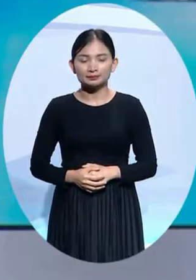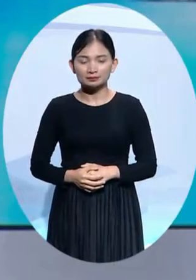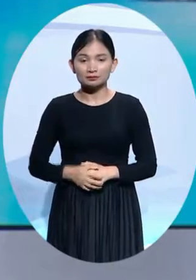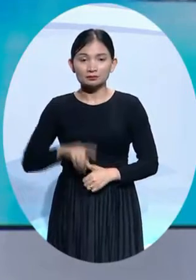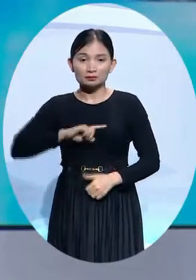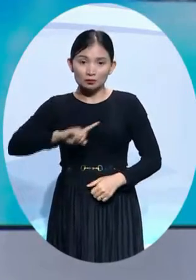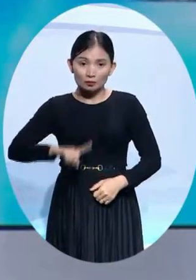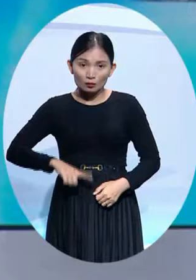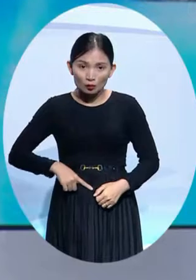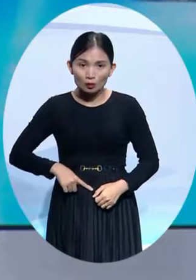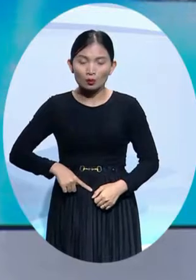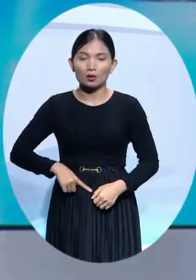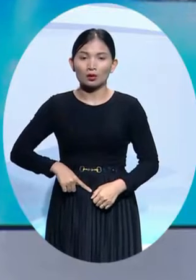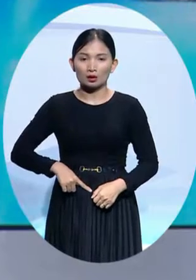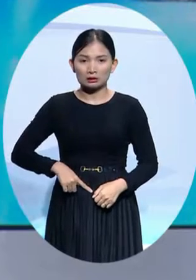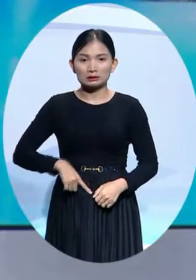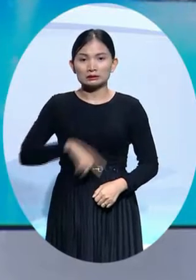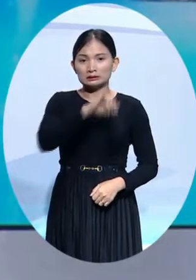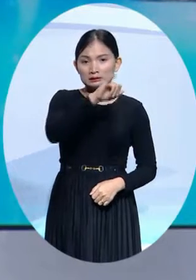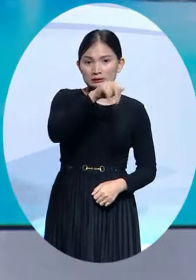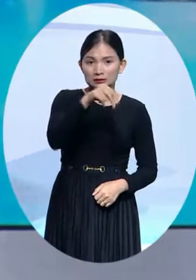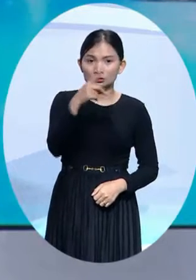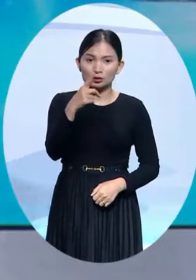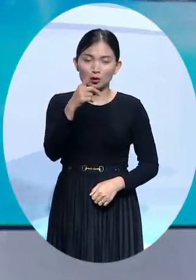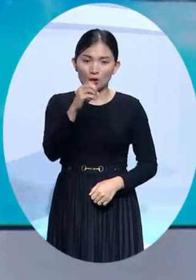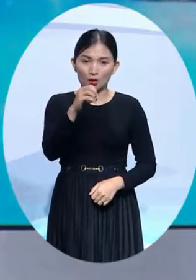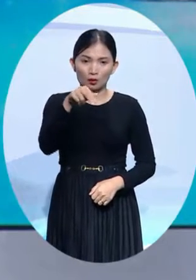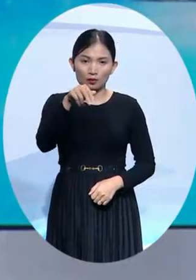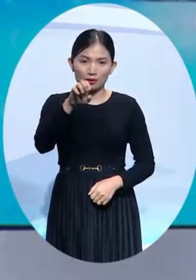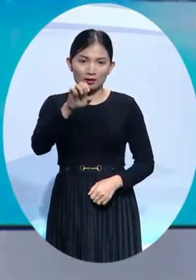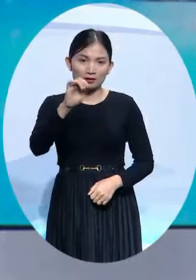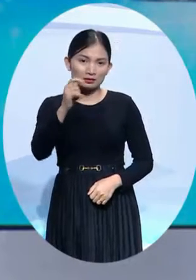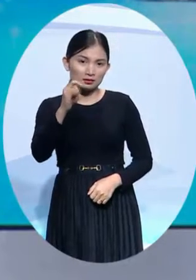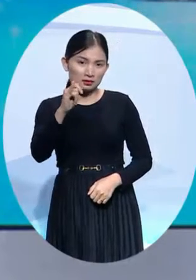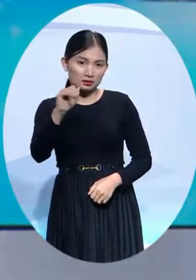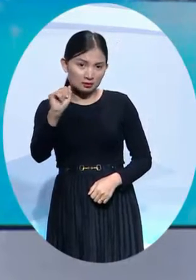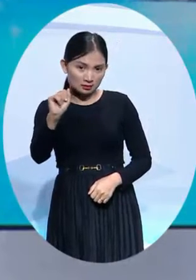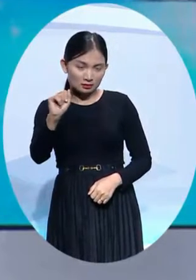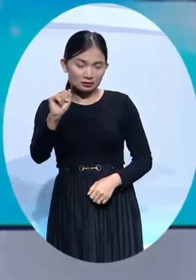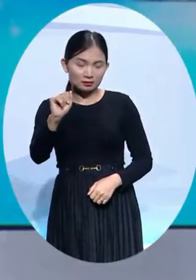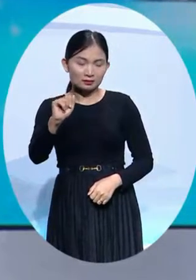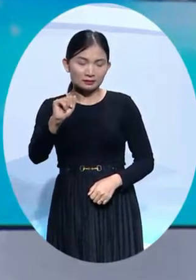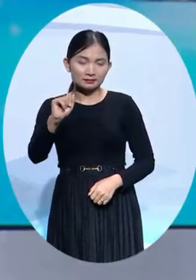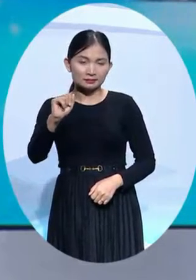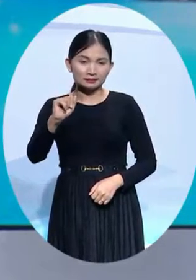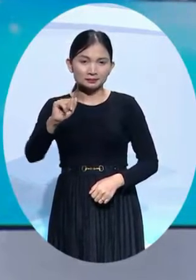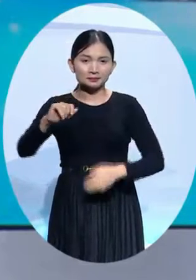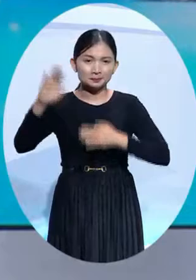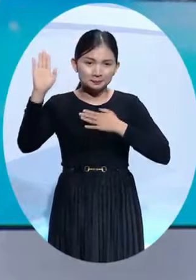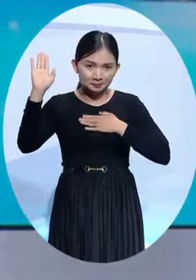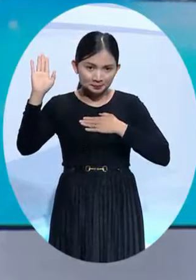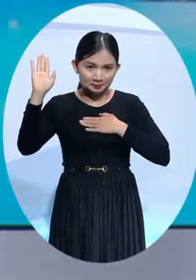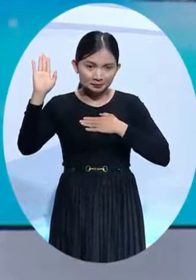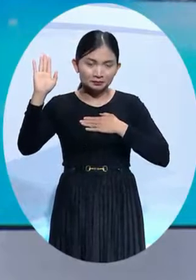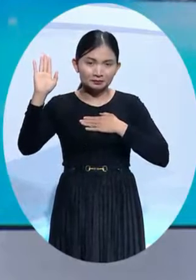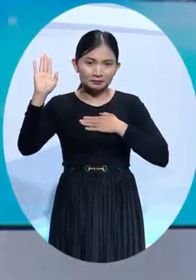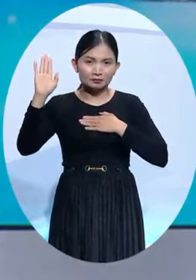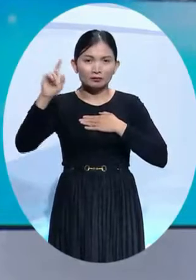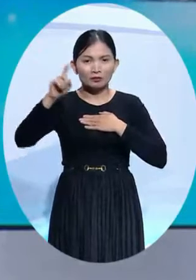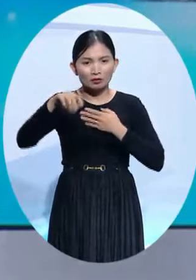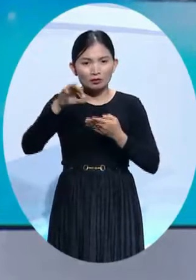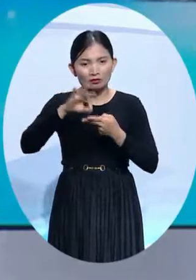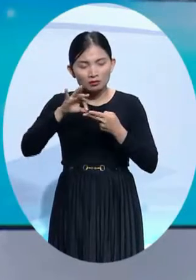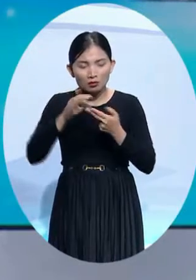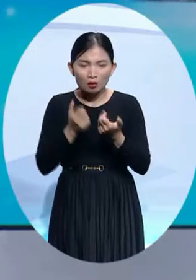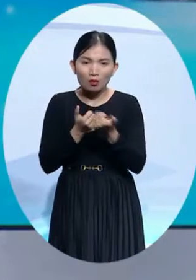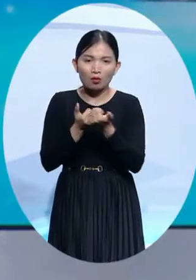Trung Quốc và Indonesia cam kết tăng quy mô thương mại song phương và mở rộng hợp tác trong những lĩnh vực như nông nghiệp và an ninh lương thực. Cam